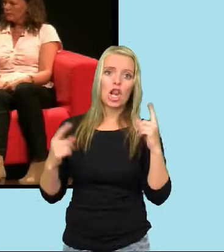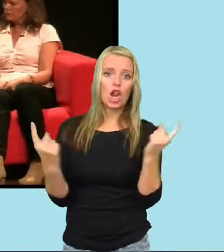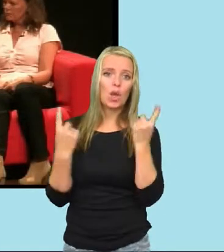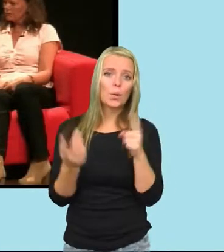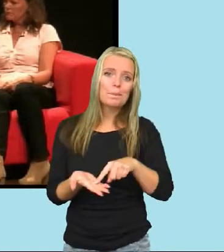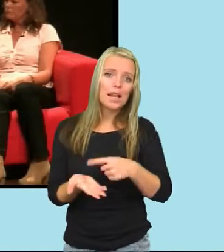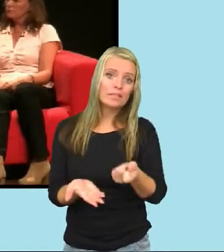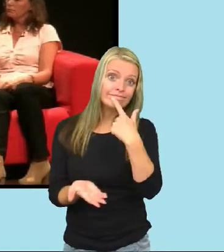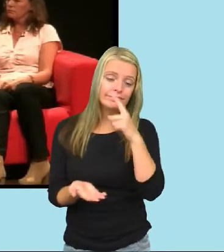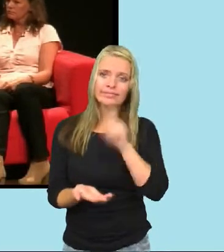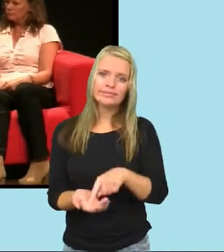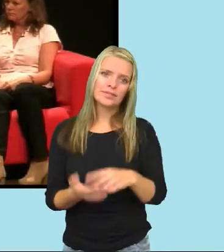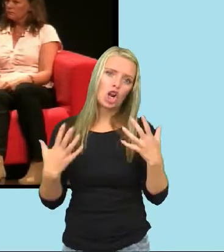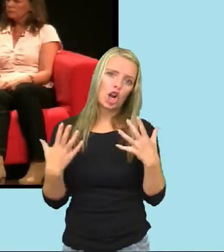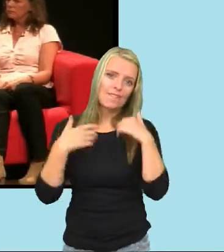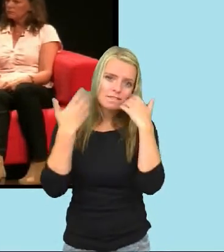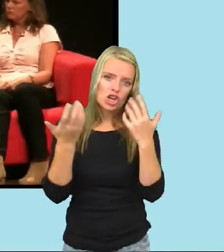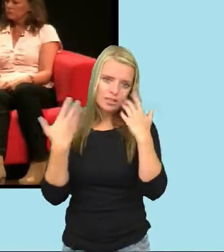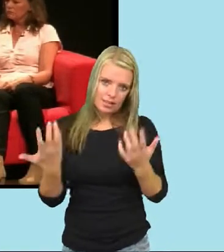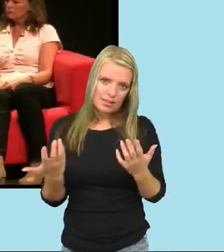fixa vardagen.